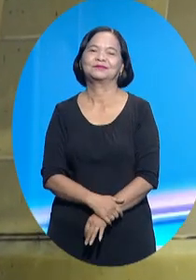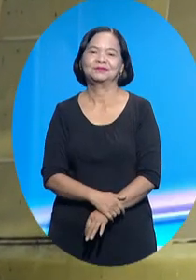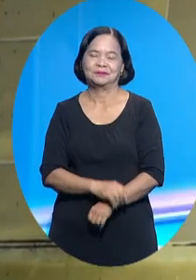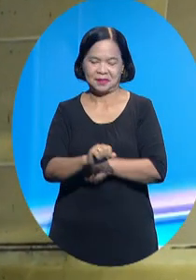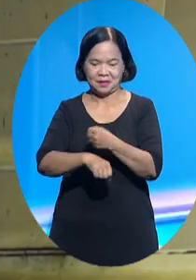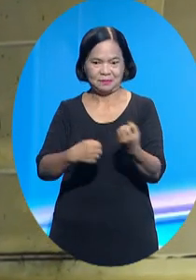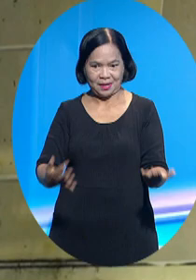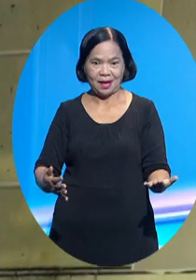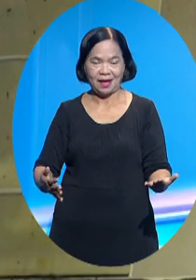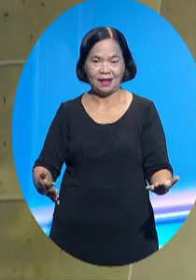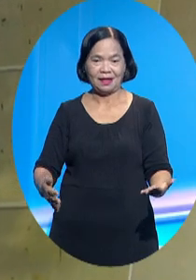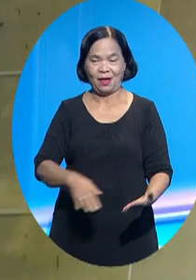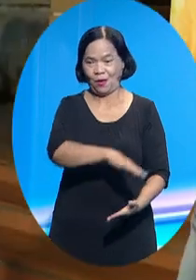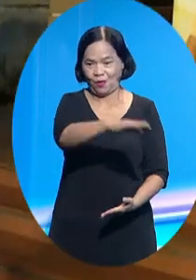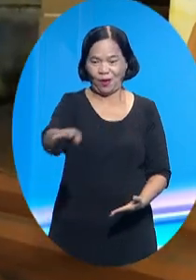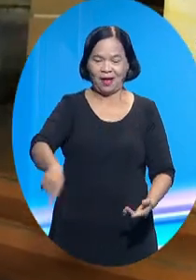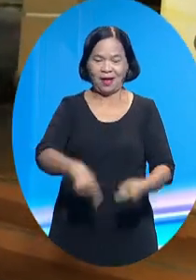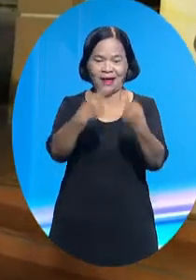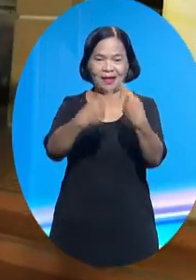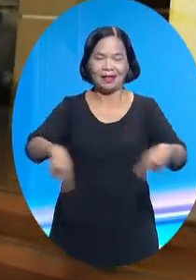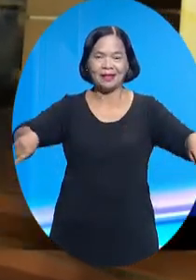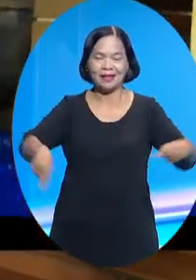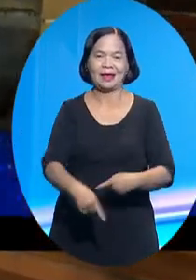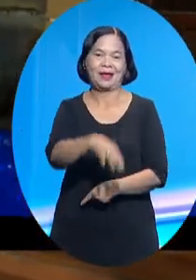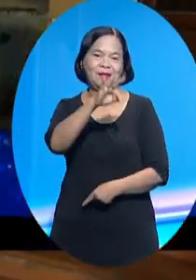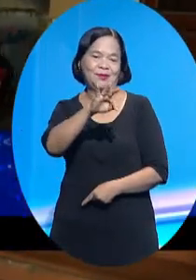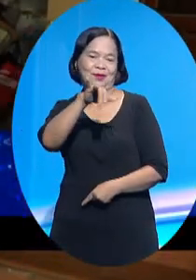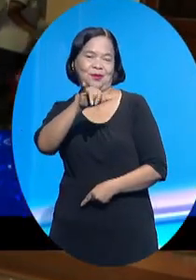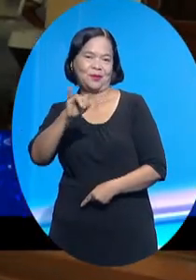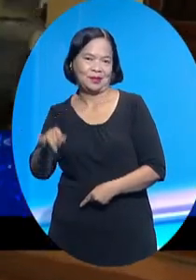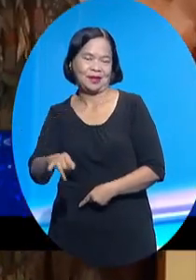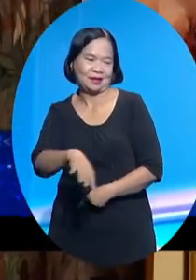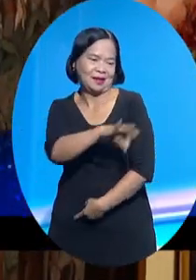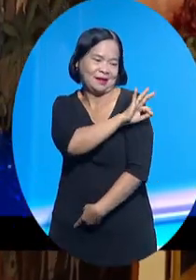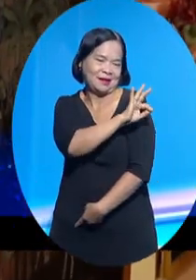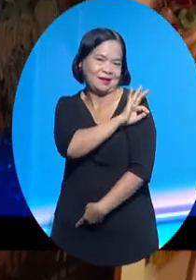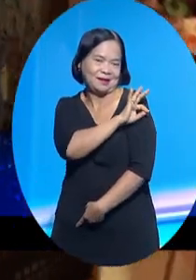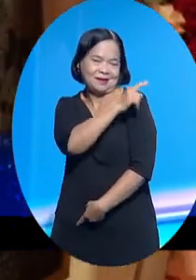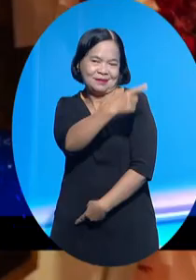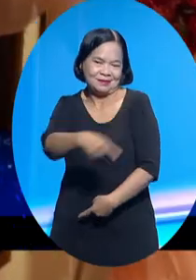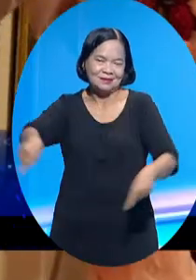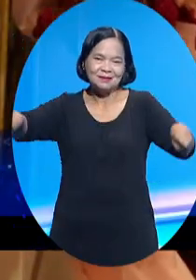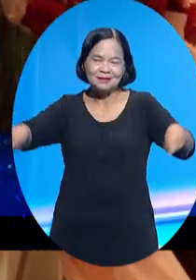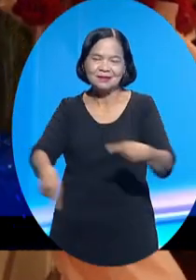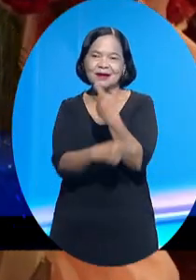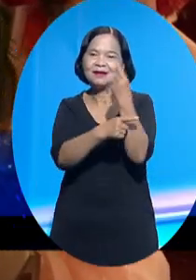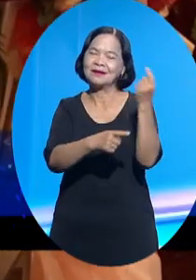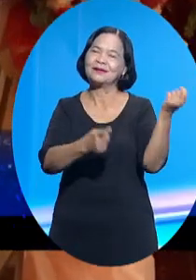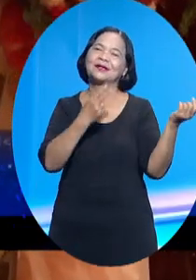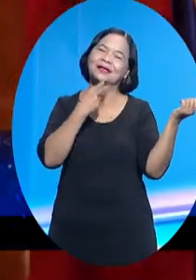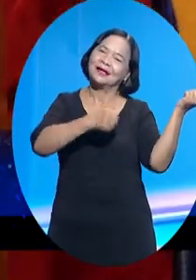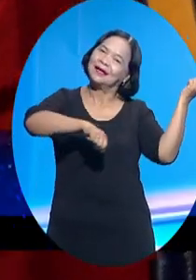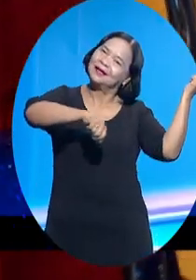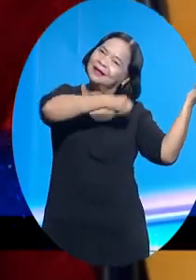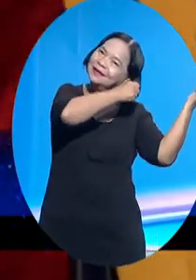Năm nay, hòa nhạc Toyota chào đón sự góp mặt của nhạc trưởng tài ba Honna Tetsuji và nghệ sĩ độc tấu piano tài năng Nguyễn